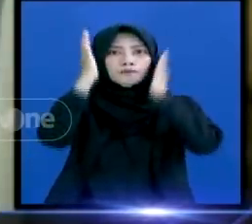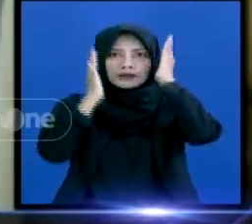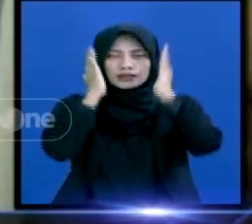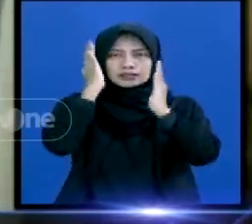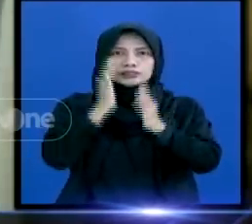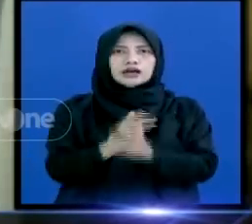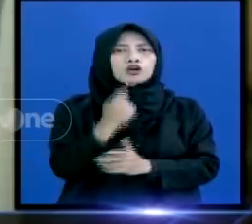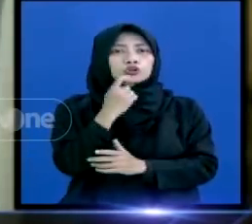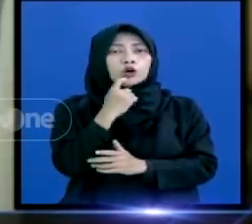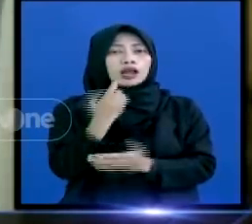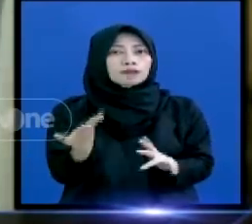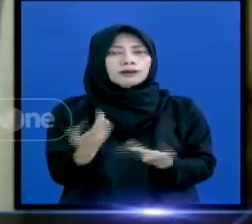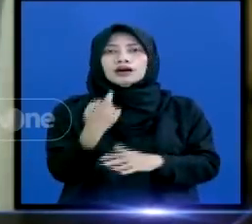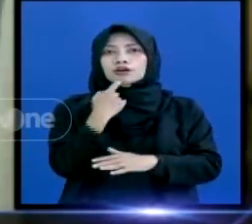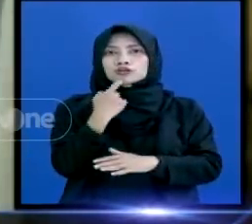tanah air.